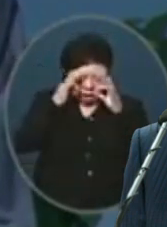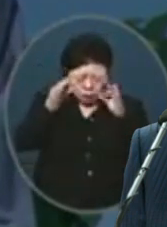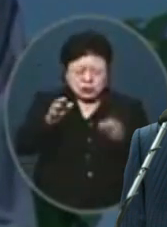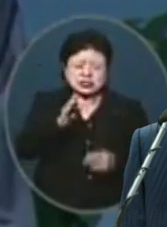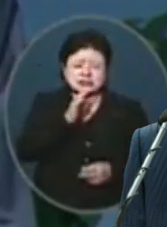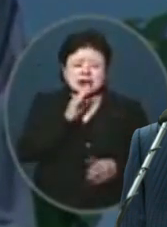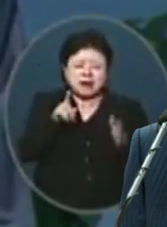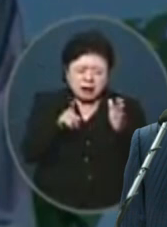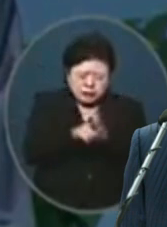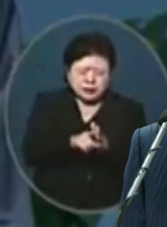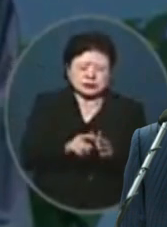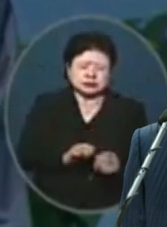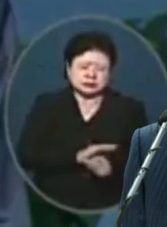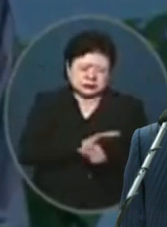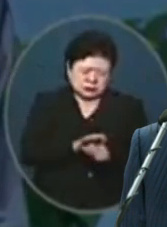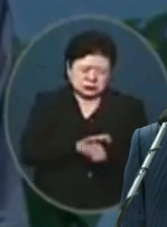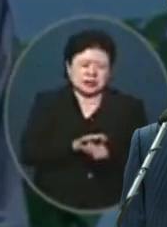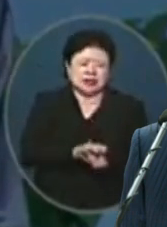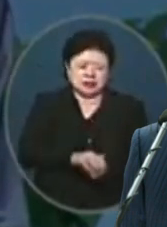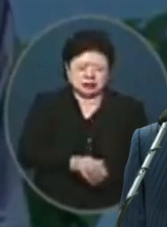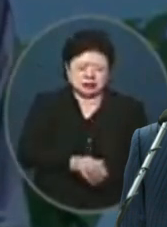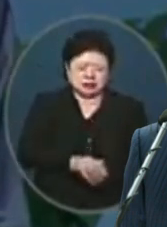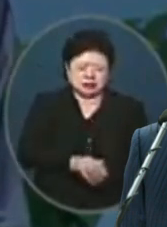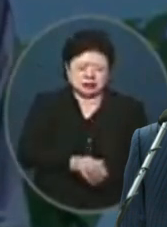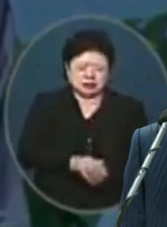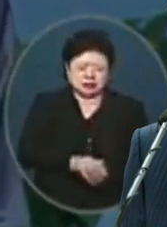참으로 나를 사랑한 줄 아노라.